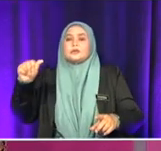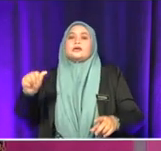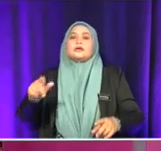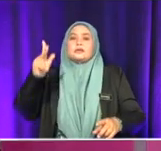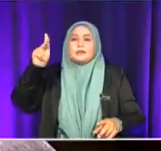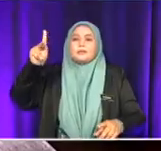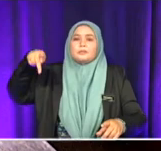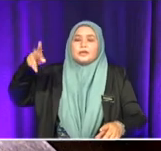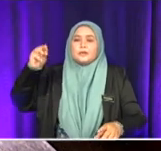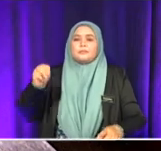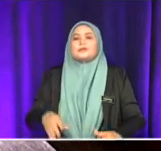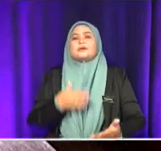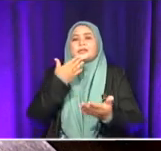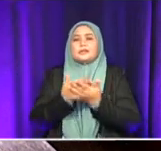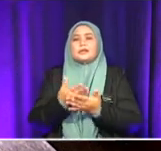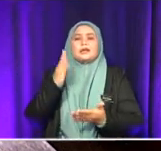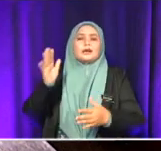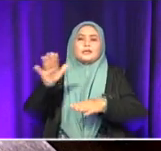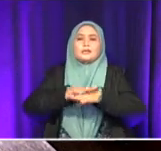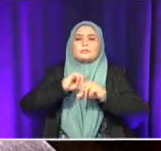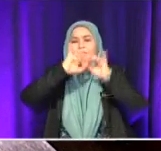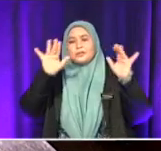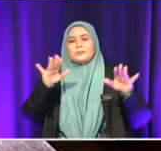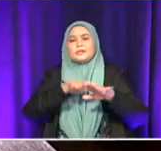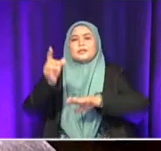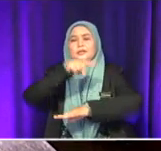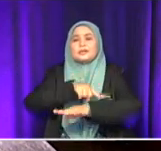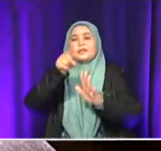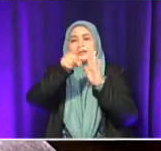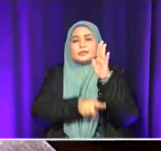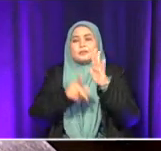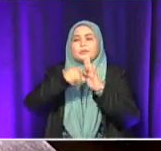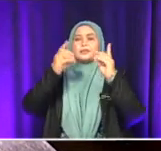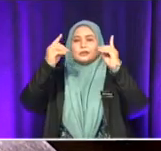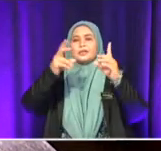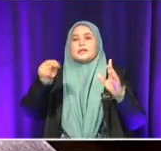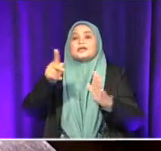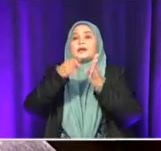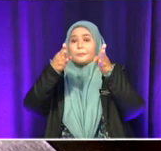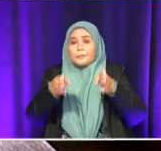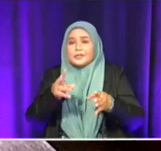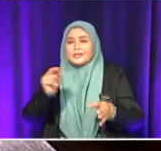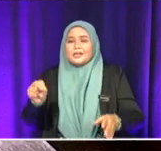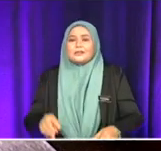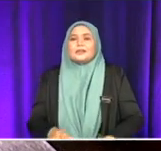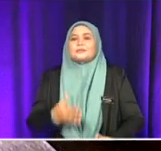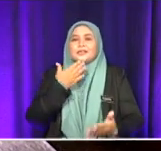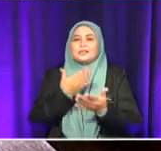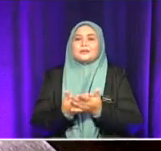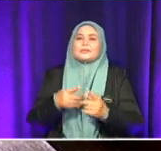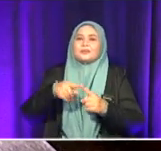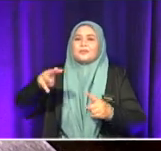Oke terima kasih Cikgu atas penjelasan tentang topik kita kali ini berkaitan dasar pendidikan kebangsaan dan terima kasih juga